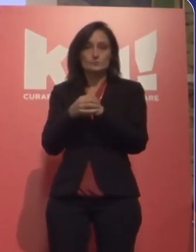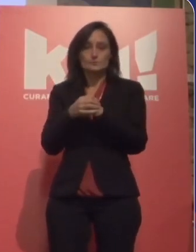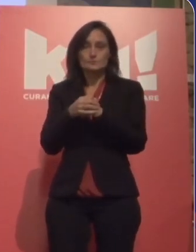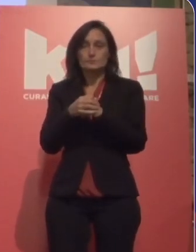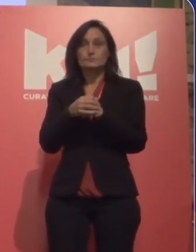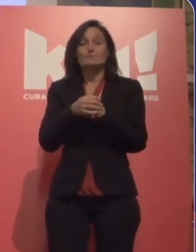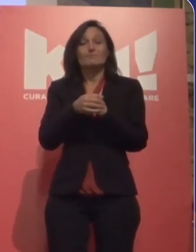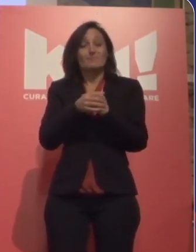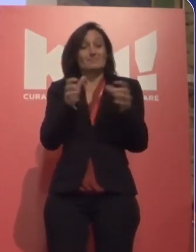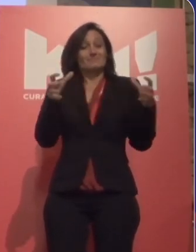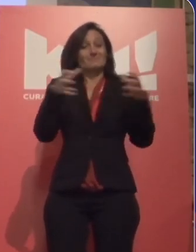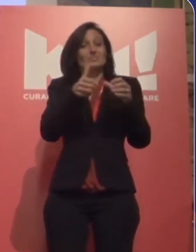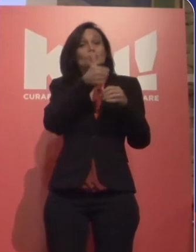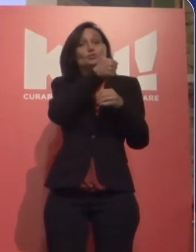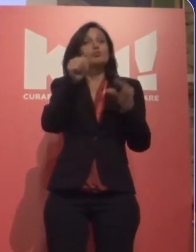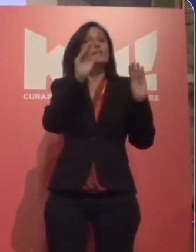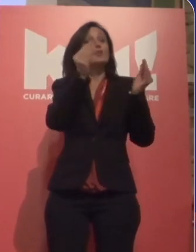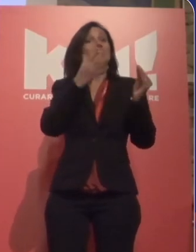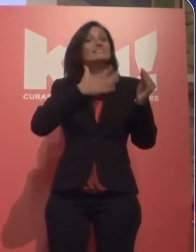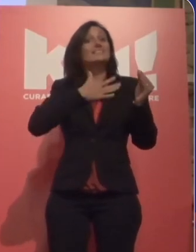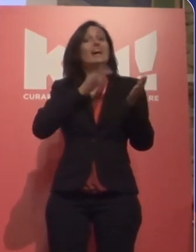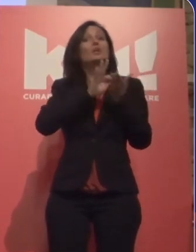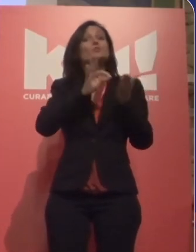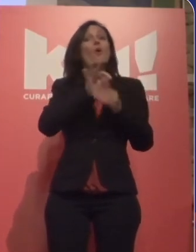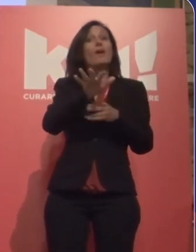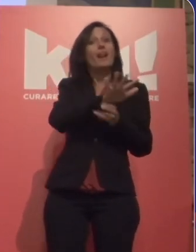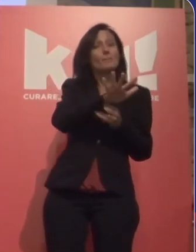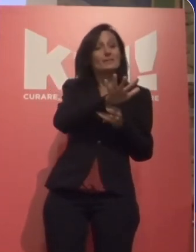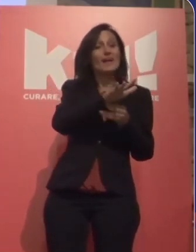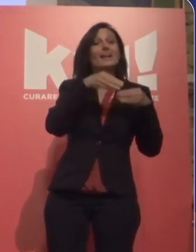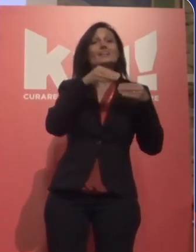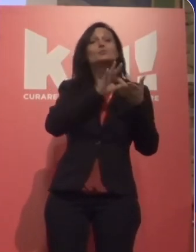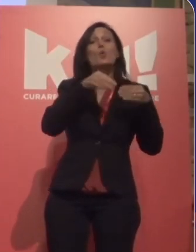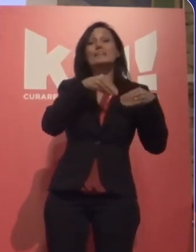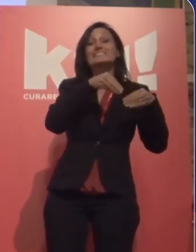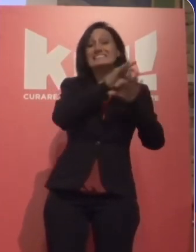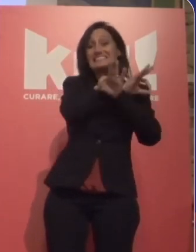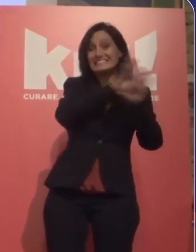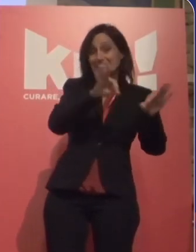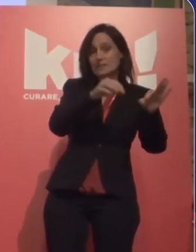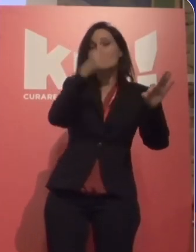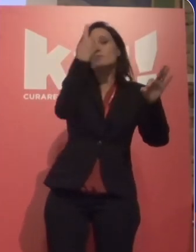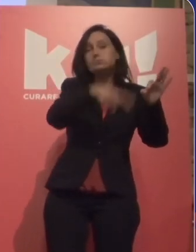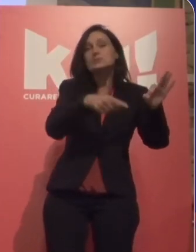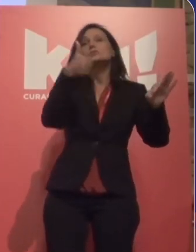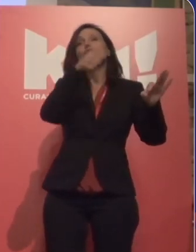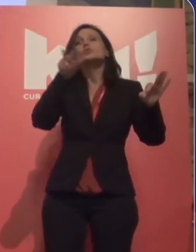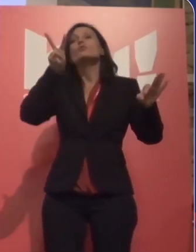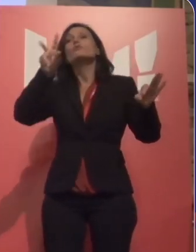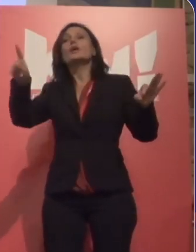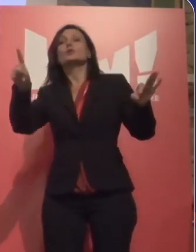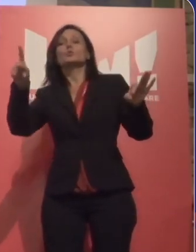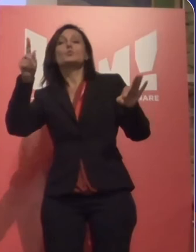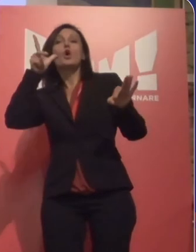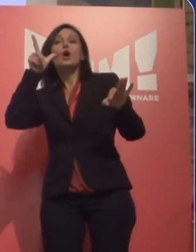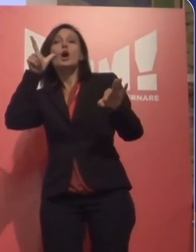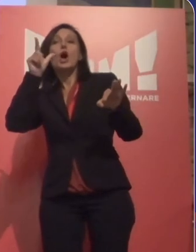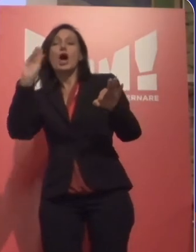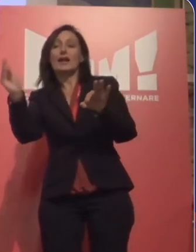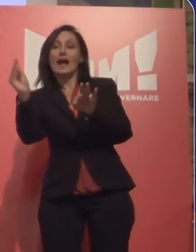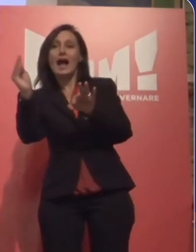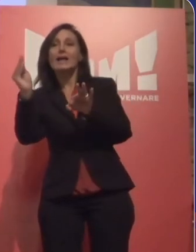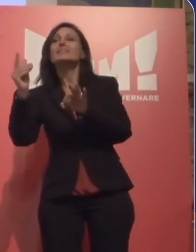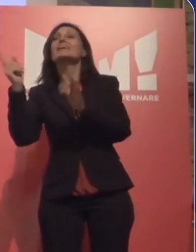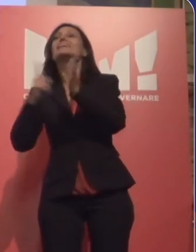ragazzi in età di scuola primaria che non vanno a scuola 121 ragazze si vedono negato il diritto all'istruzione